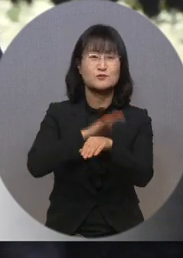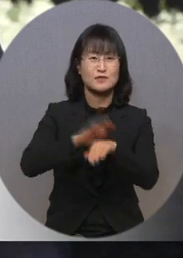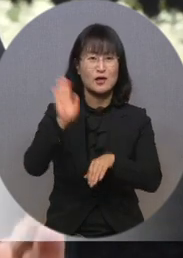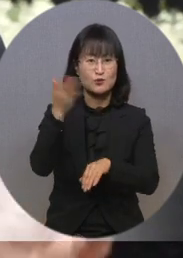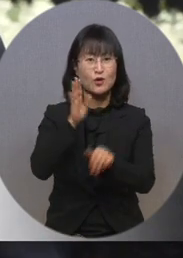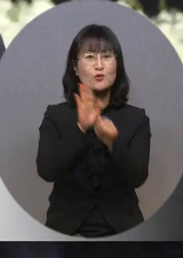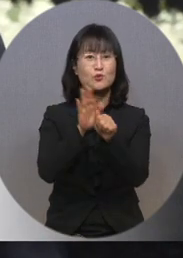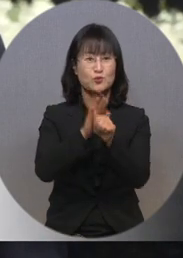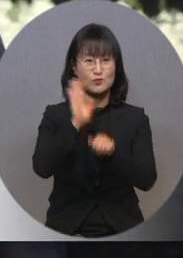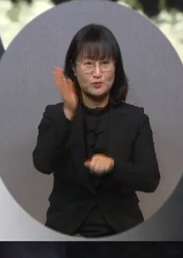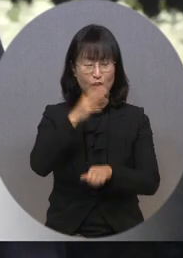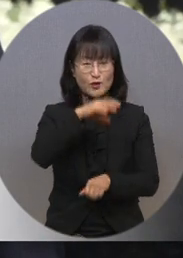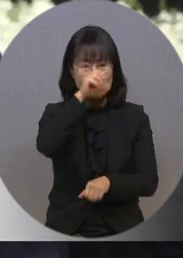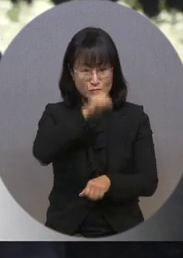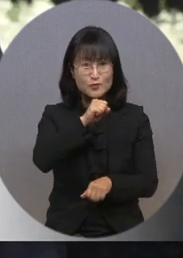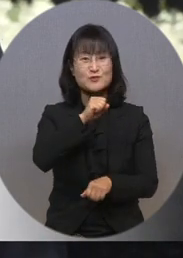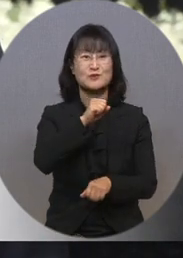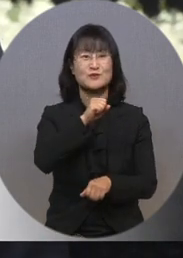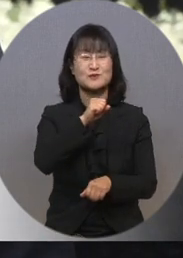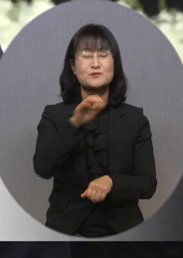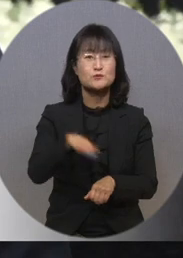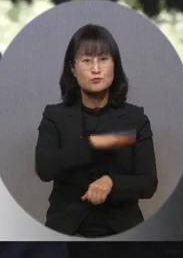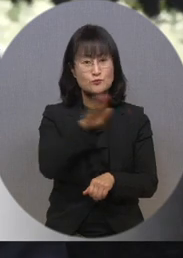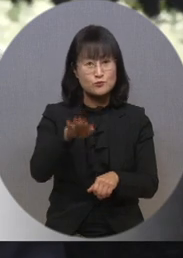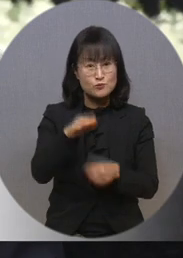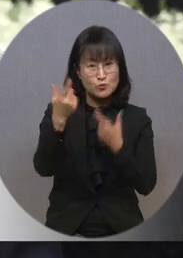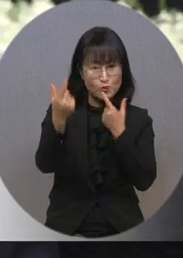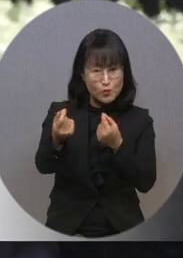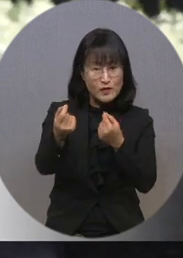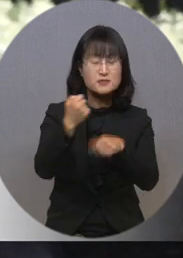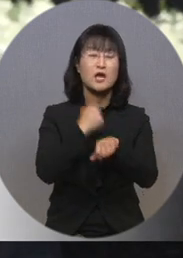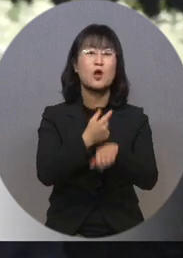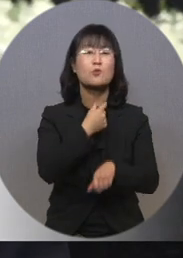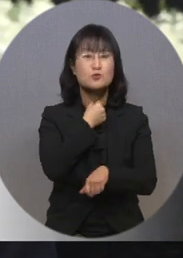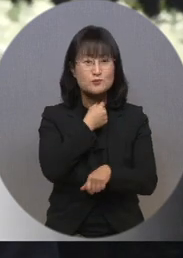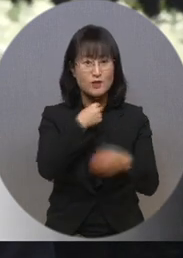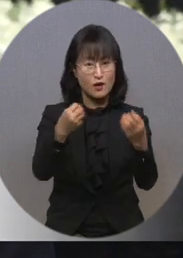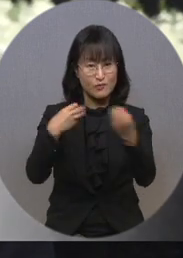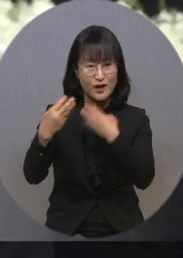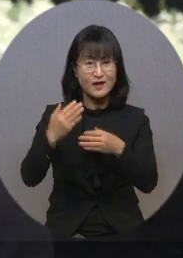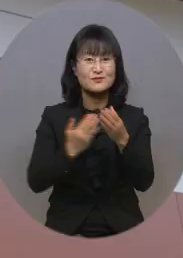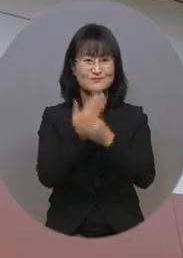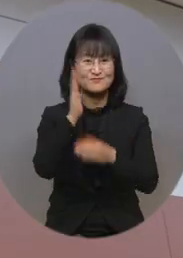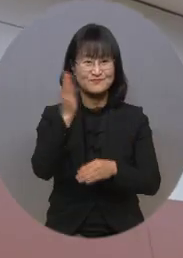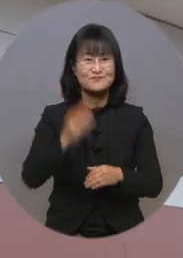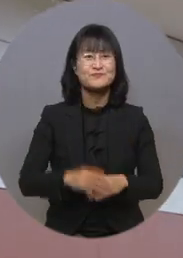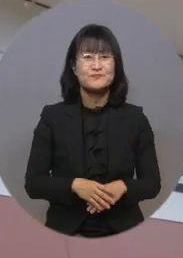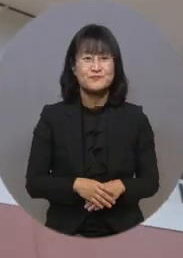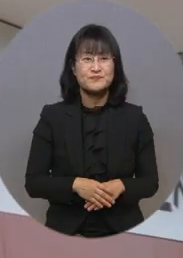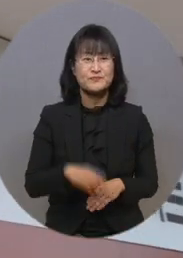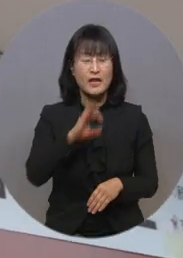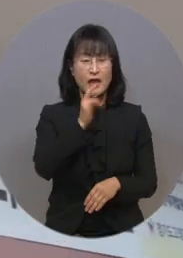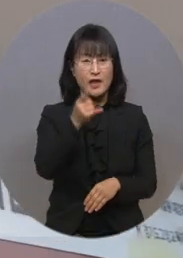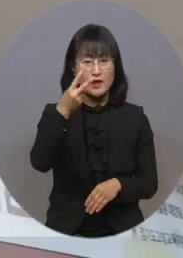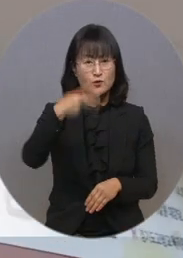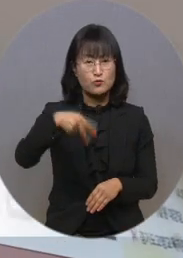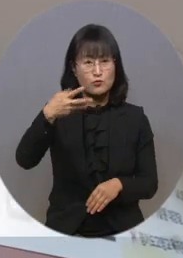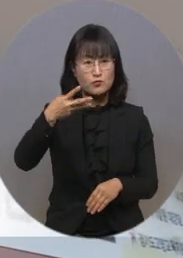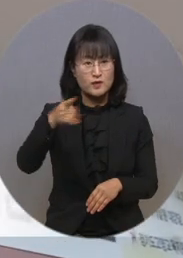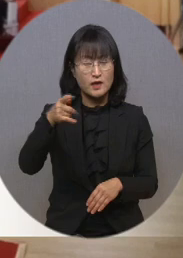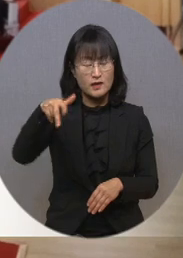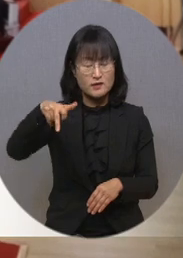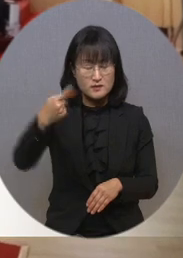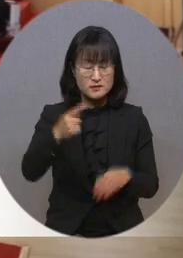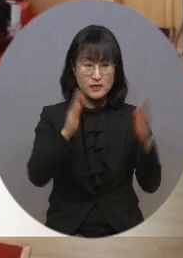점. 그런 장점이 있으니까 우리도 해보고 싶어라고 이렇게 얘기를 하게 됐던 것 같아요. 에듀테크 기반 학생